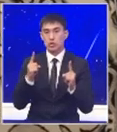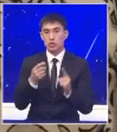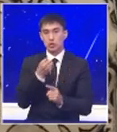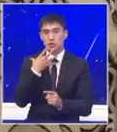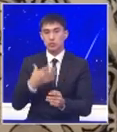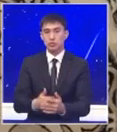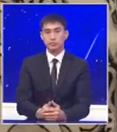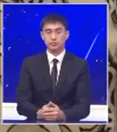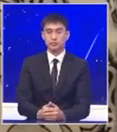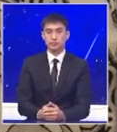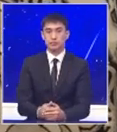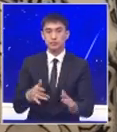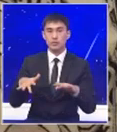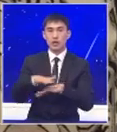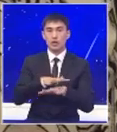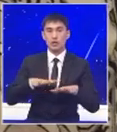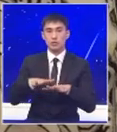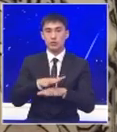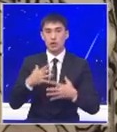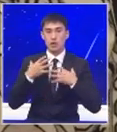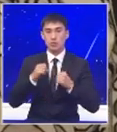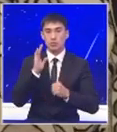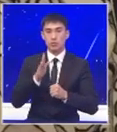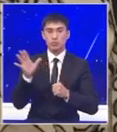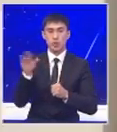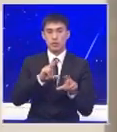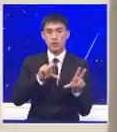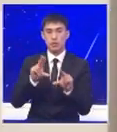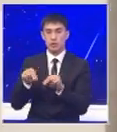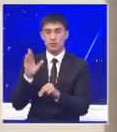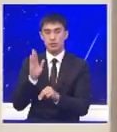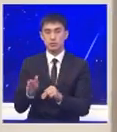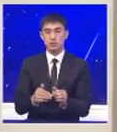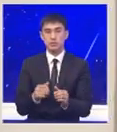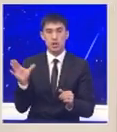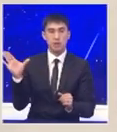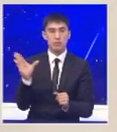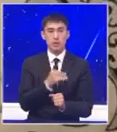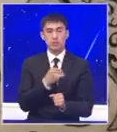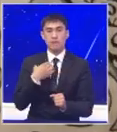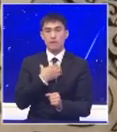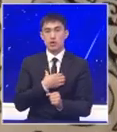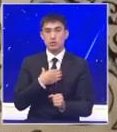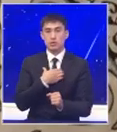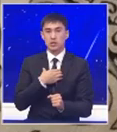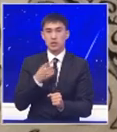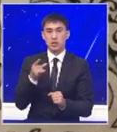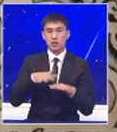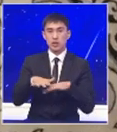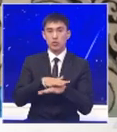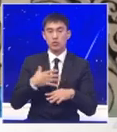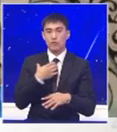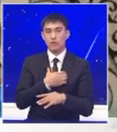ғой. Халқымның іргесі аман бол, бәріңе бақыт берсін. Важно, потому что для народу